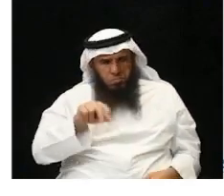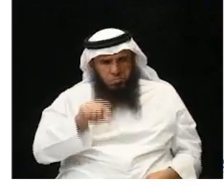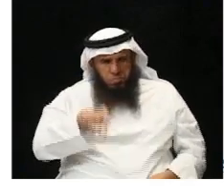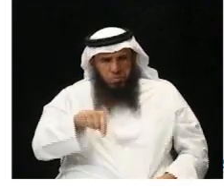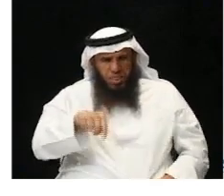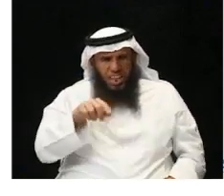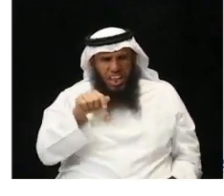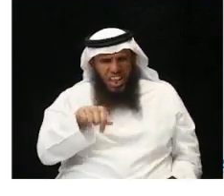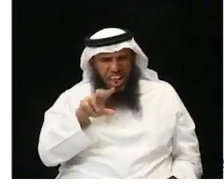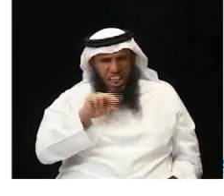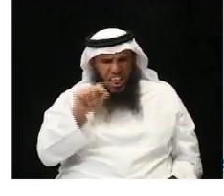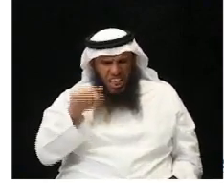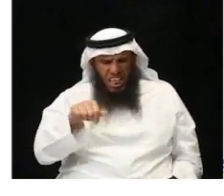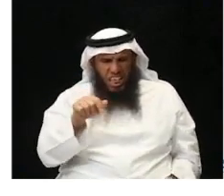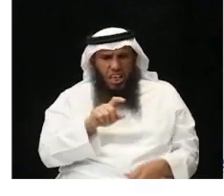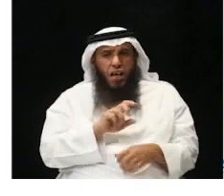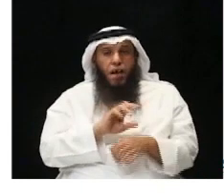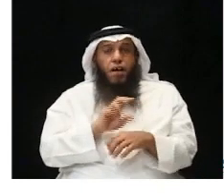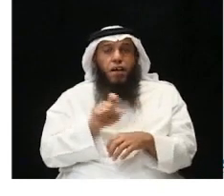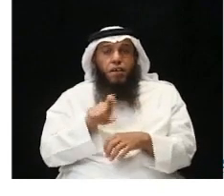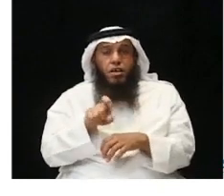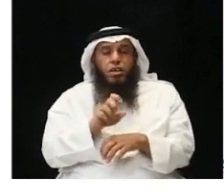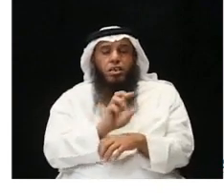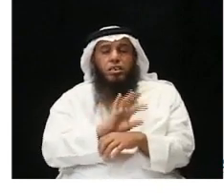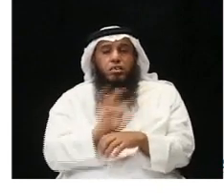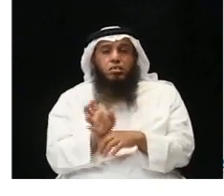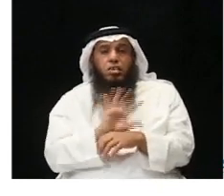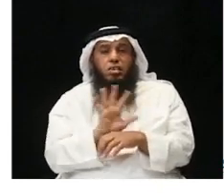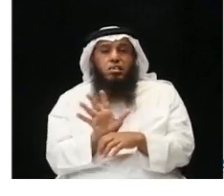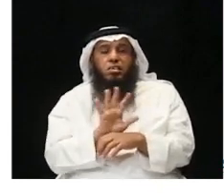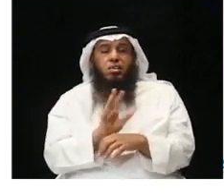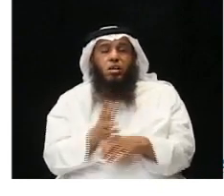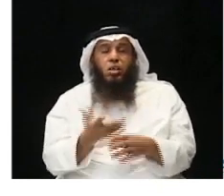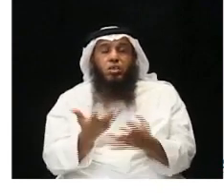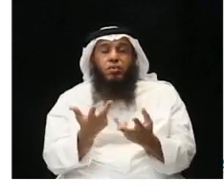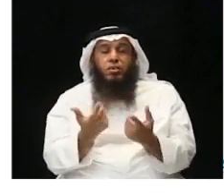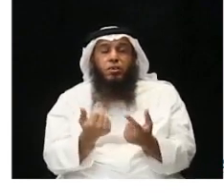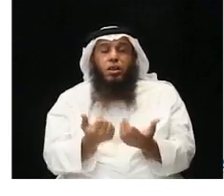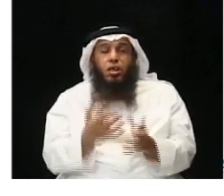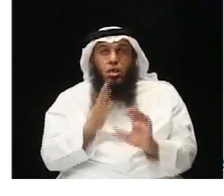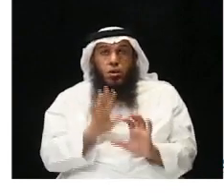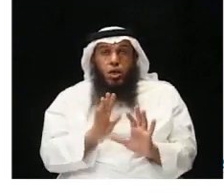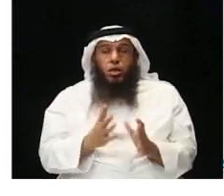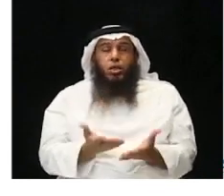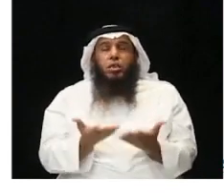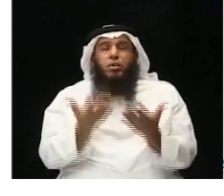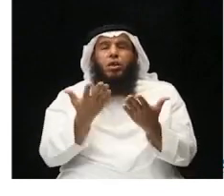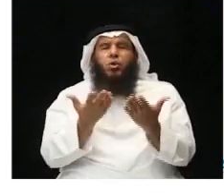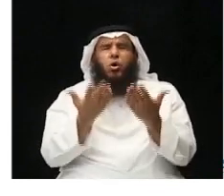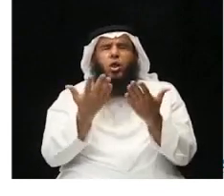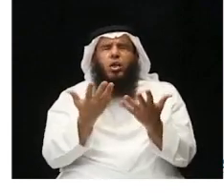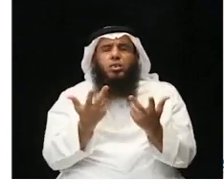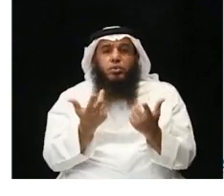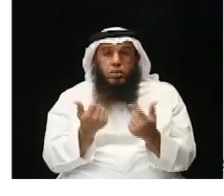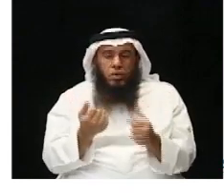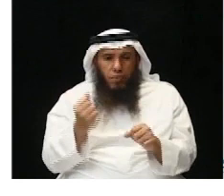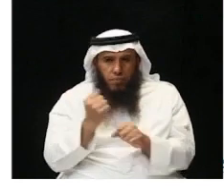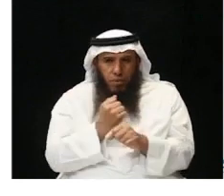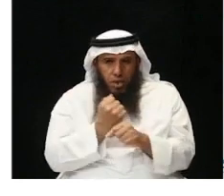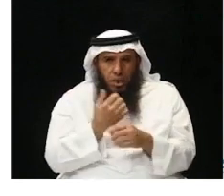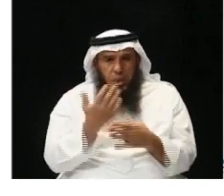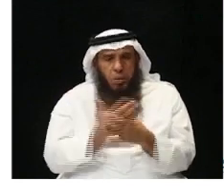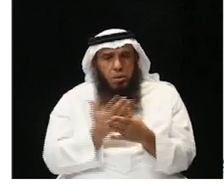وسؤال الله سبحانه وتعالى الثبات والاستغفار والتوبة إلى الله. هذا هو الواجب، ثم فعل